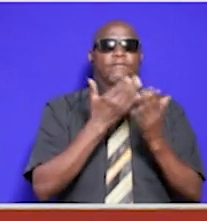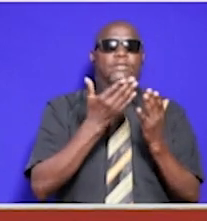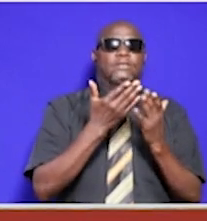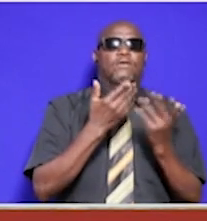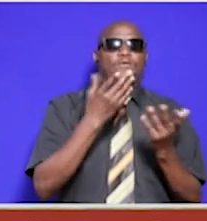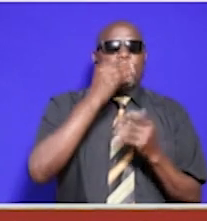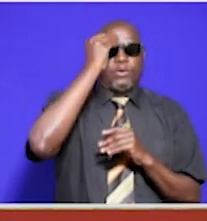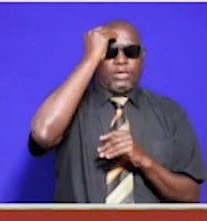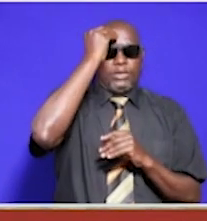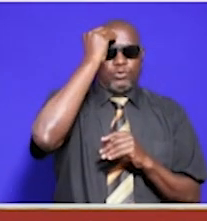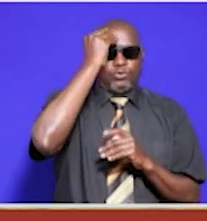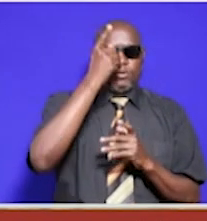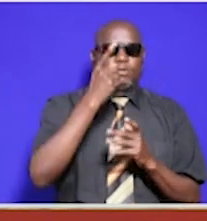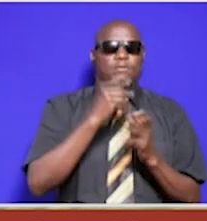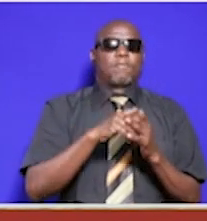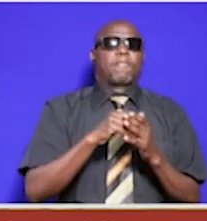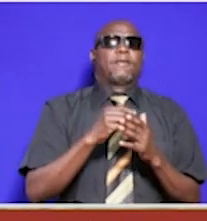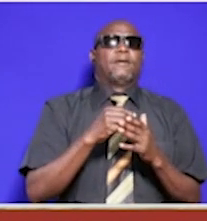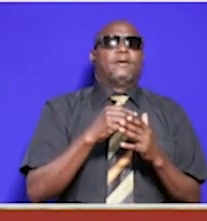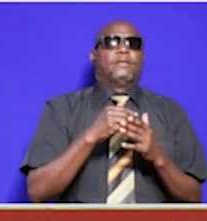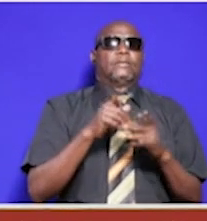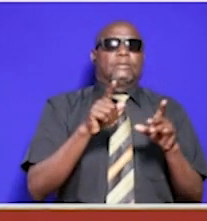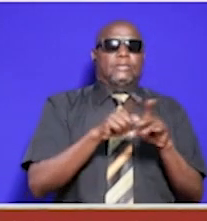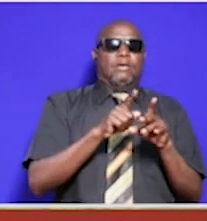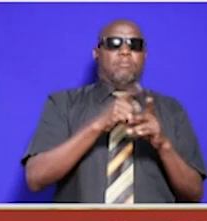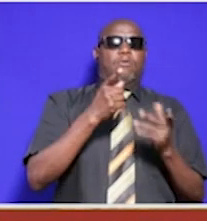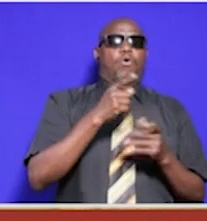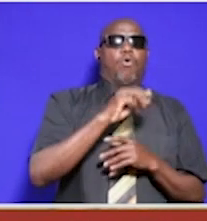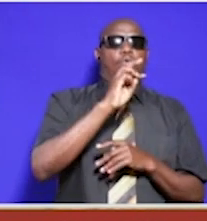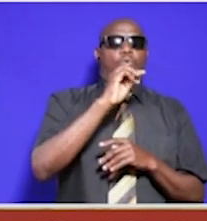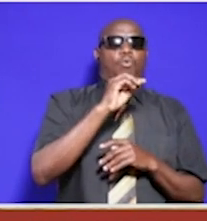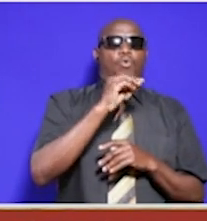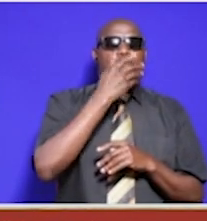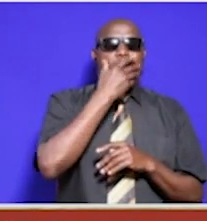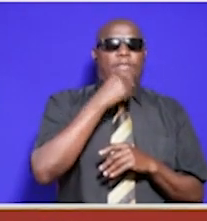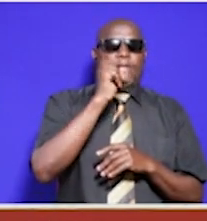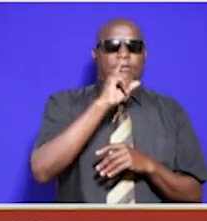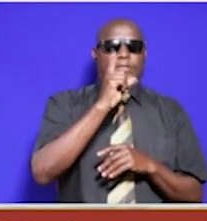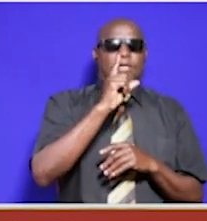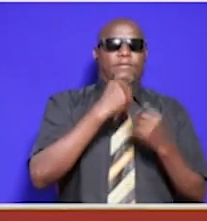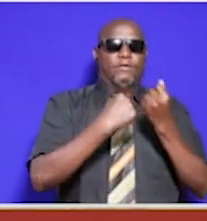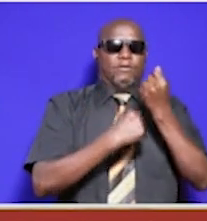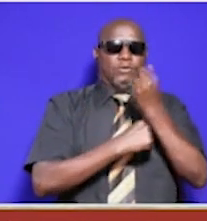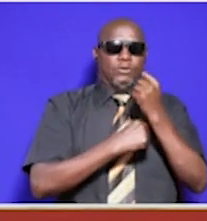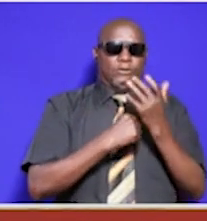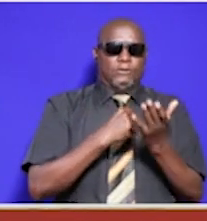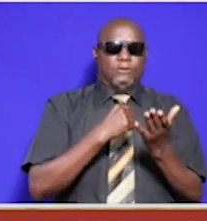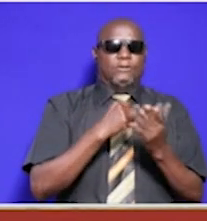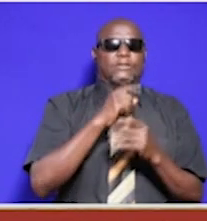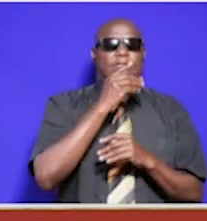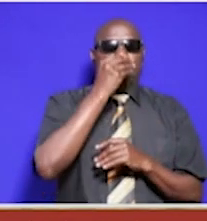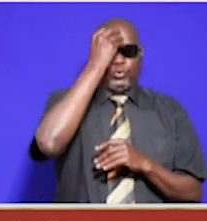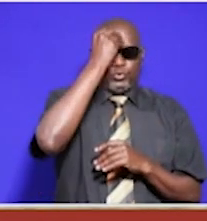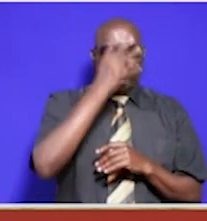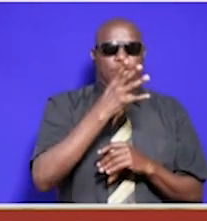Akihutubia wanahabari baada ya hafla uzinduzi wa ufadhili wa elimu wa wakfu wa Jomo Kenyatta, Mathenge alisikitikia kuwa wanafunzi